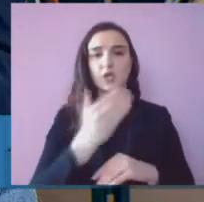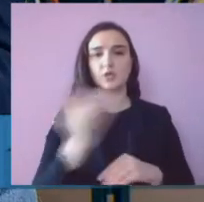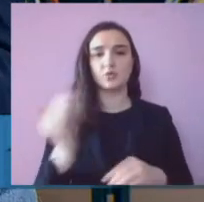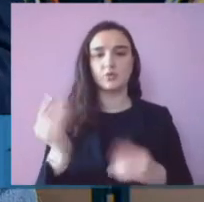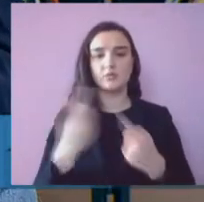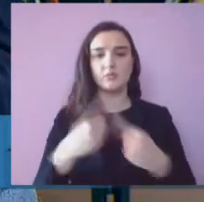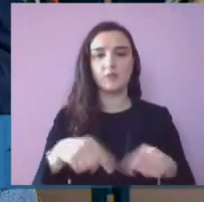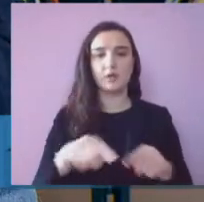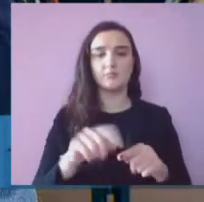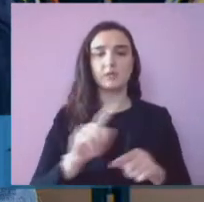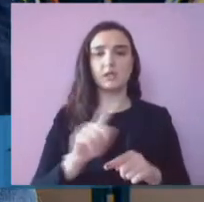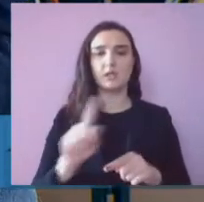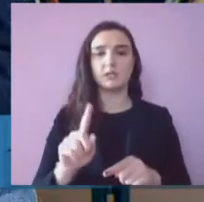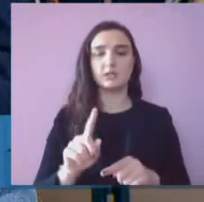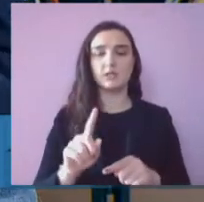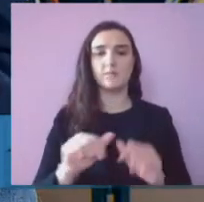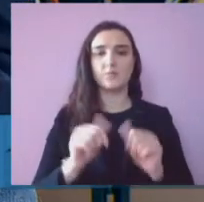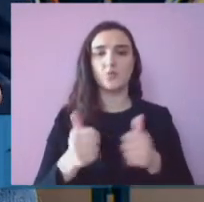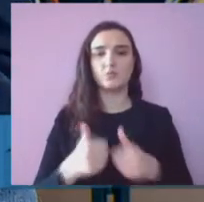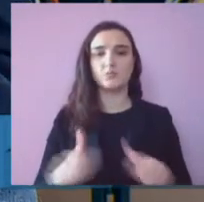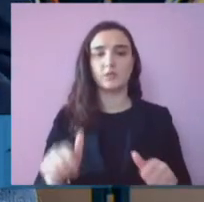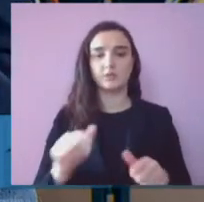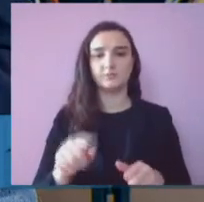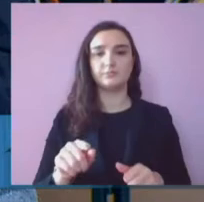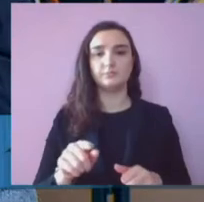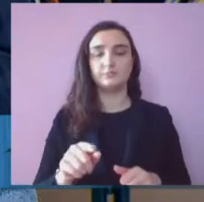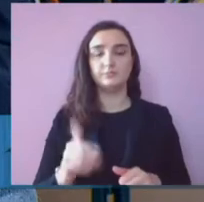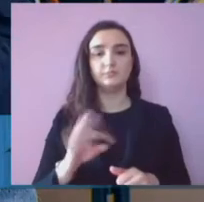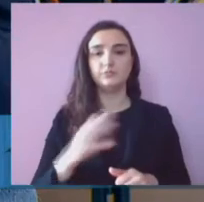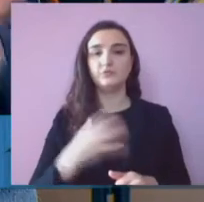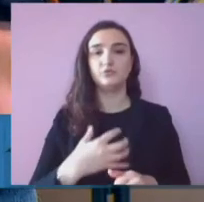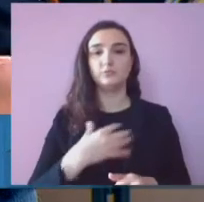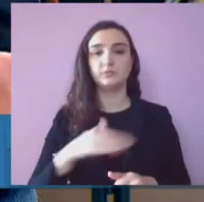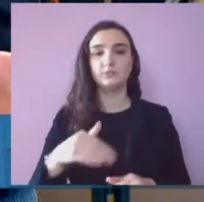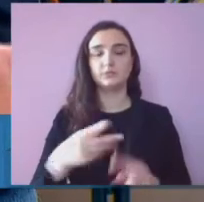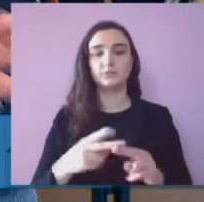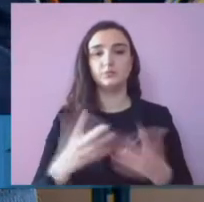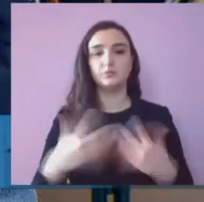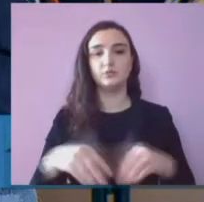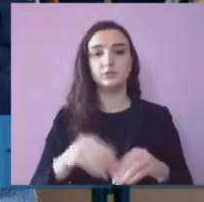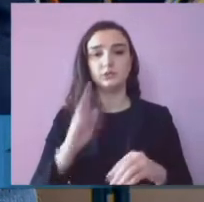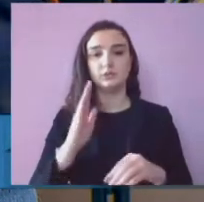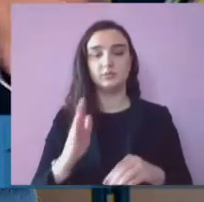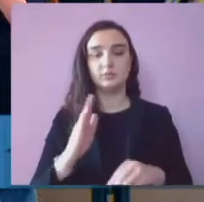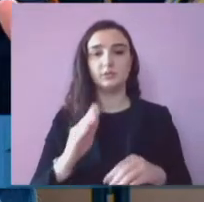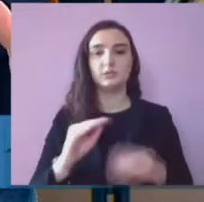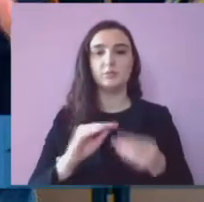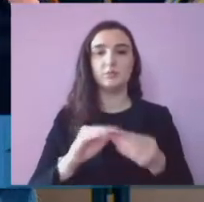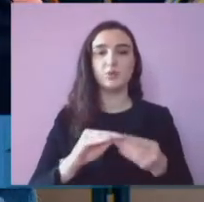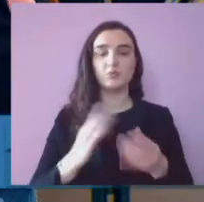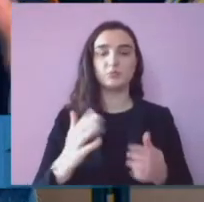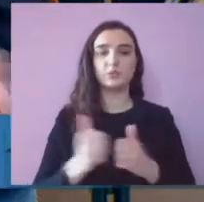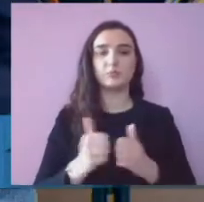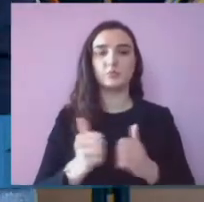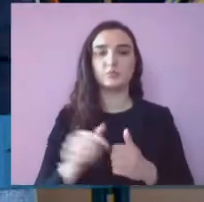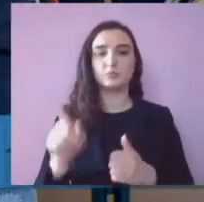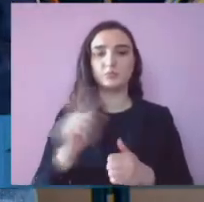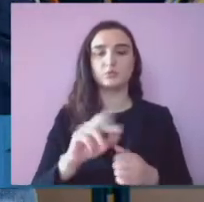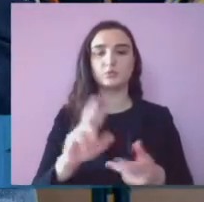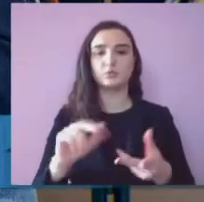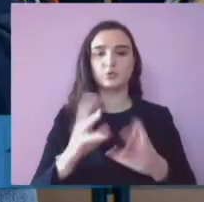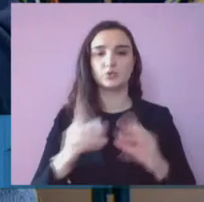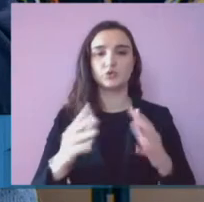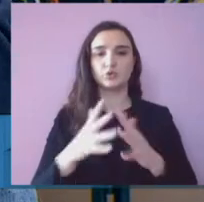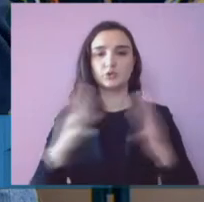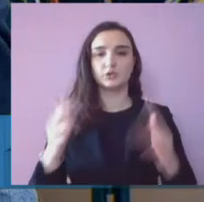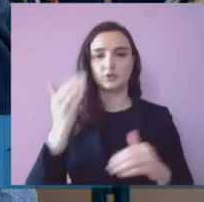რაღაცა ფორმამ არსებობისა, მაგრამ აქ მნიშვნელობა ეს ოჯახი იქნება სამეგობრეთი, სამეზობლეთი თუ ზოგად დიდი საზოგადოება.